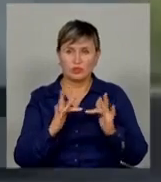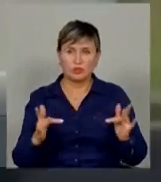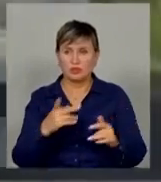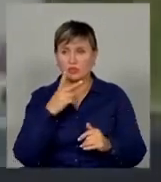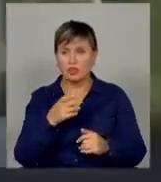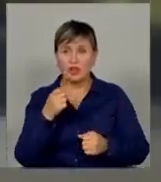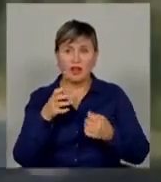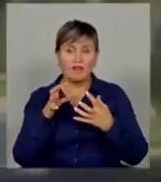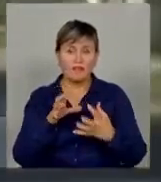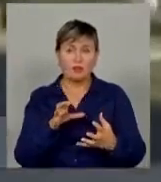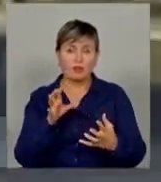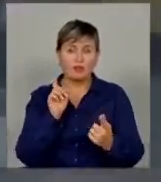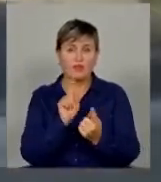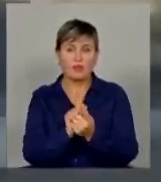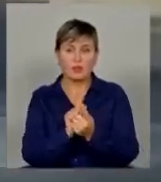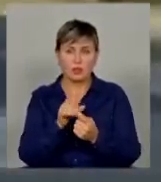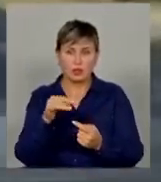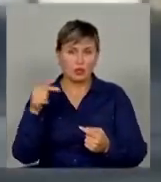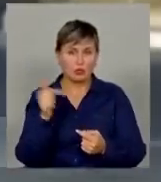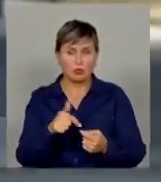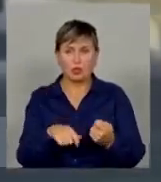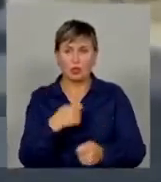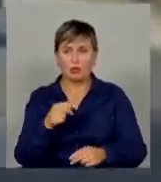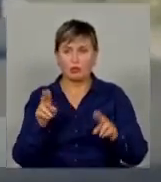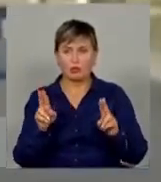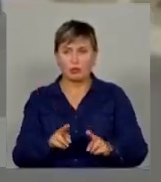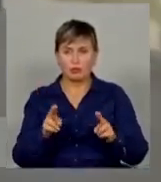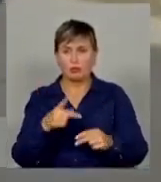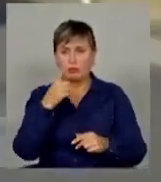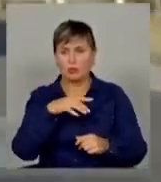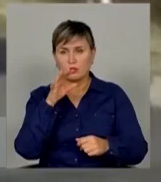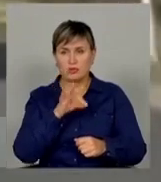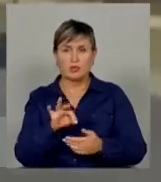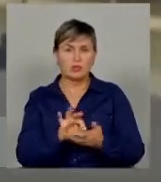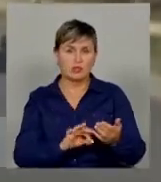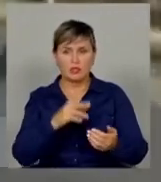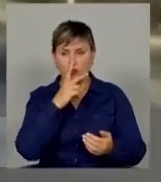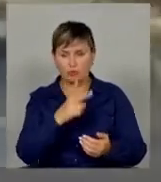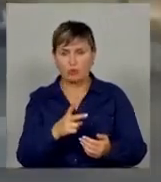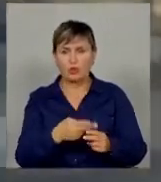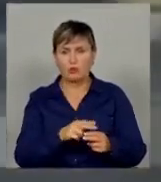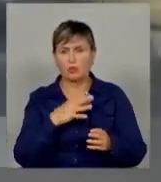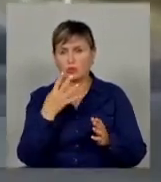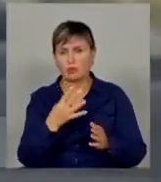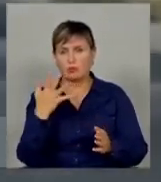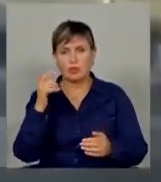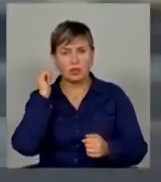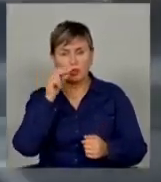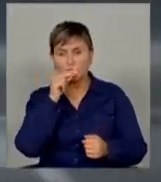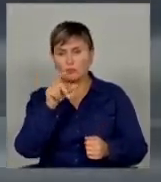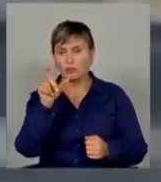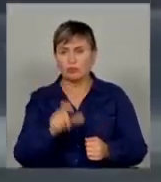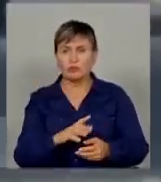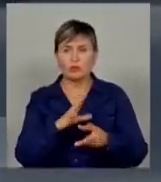видно, как автобус выехал на встречку и грубо нарушил правила дорожного движения. Полицейские без труда вычислили гонщика. Им оказался 45-летний житель города.